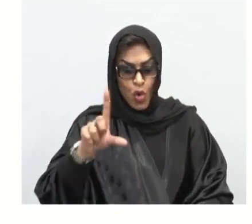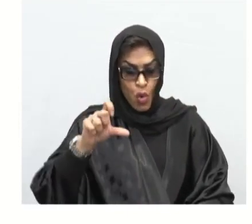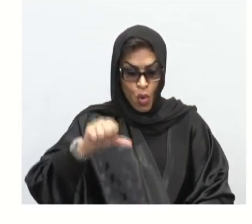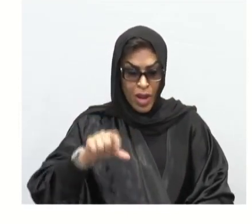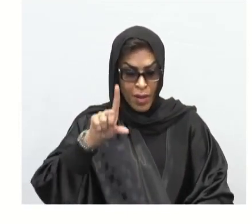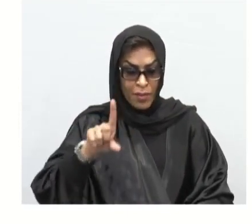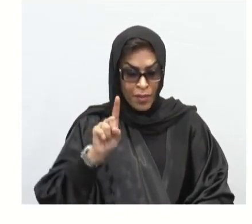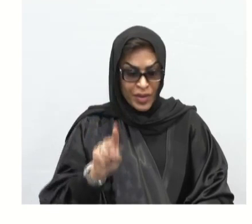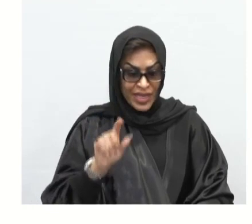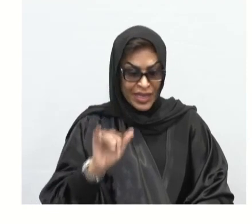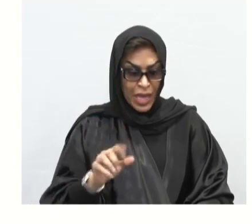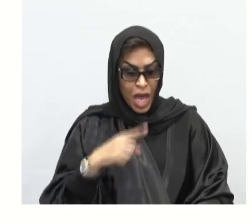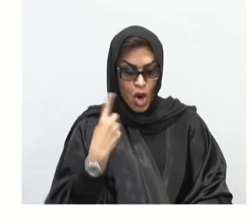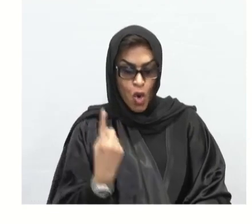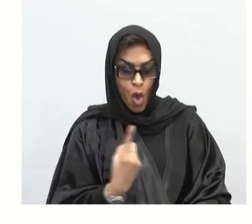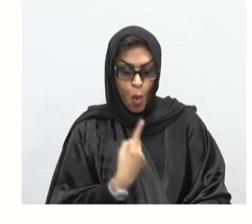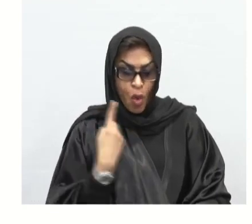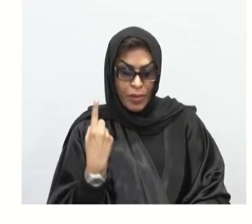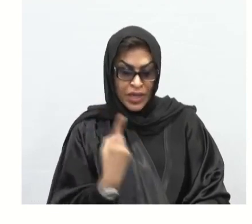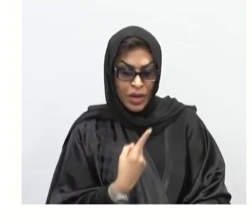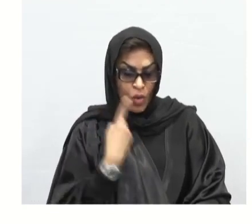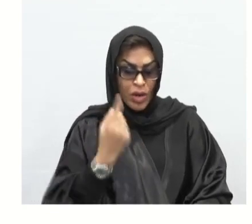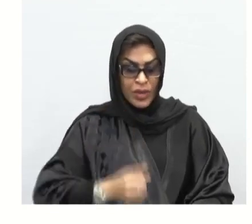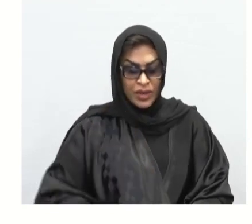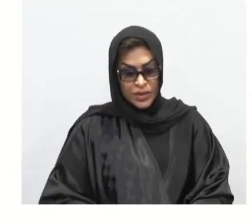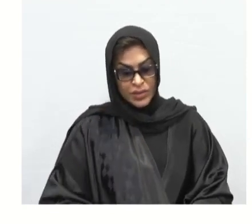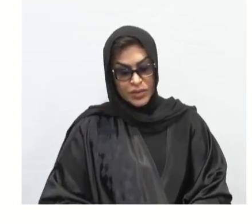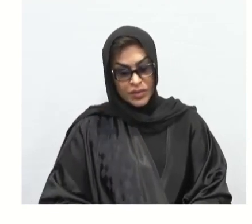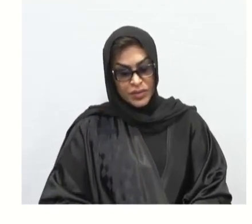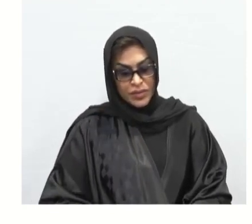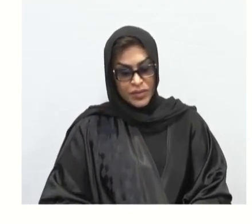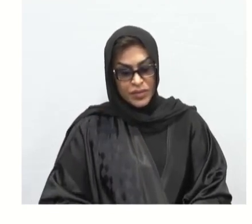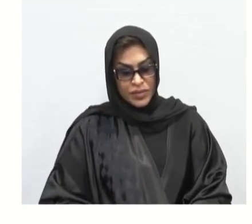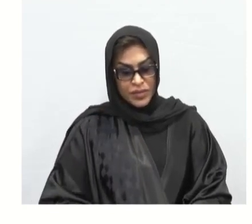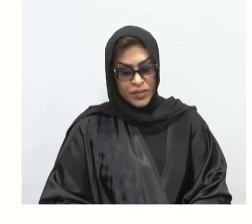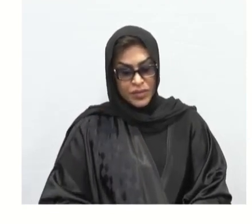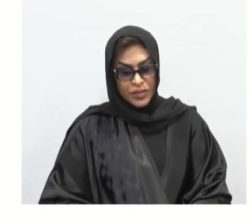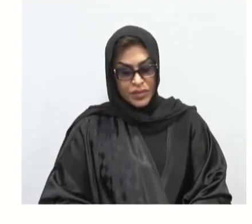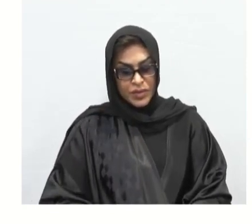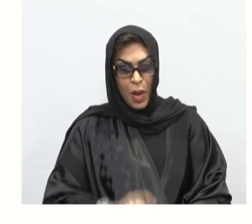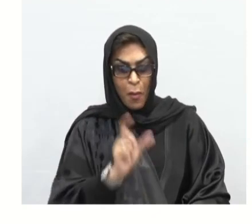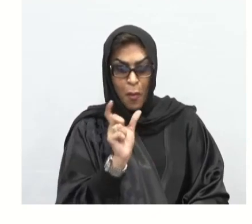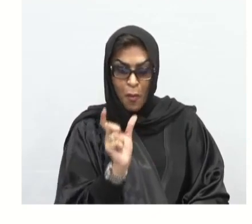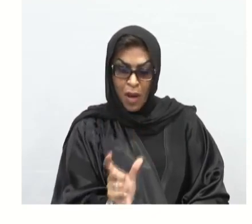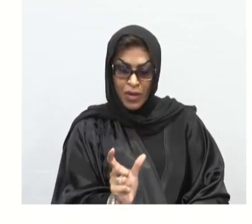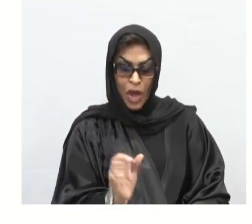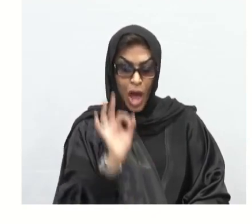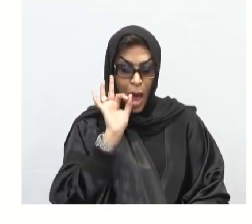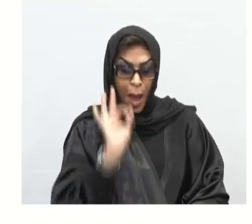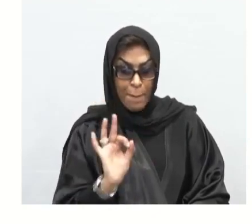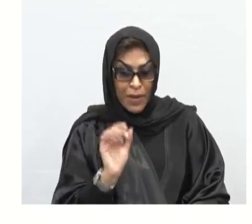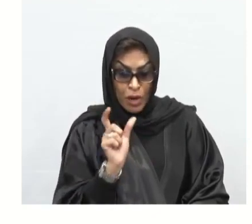اللولبيه اذا هذه الانواع الثلاثه هي انواع للمجرات كذلك طالب طالبته تعرفنا على اهم